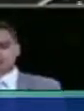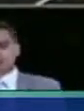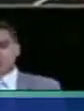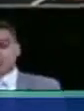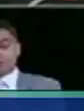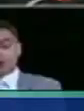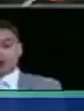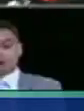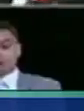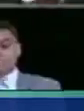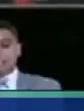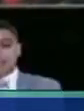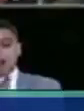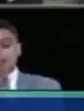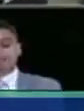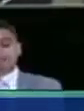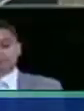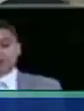صعب النهاردة أنا